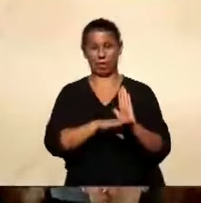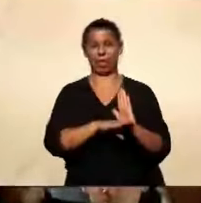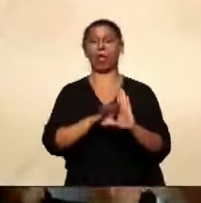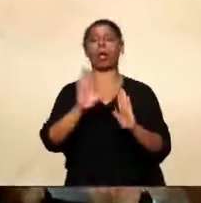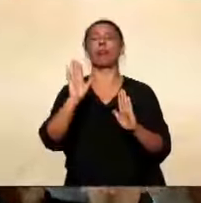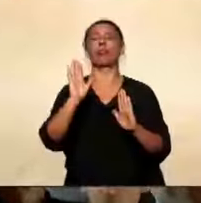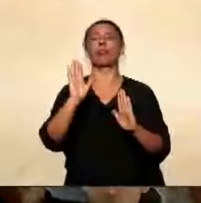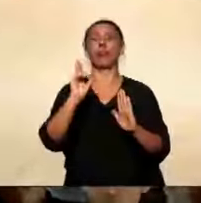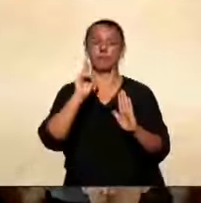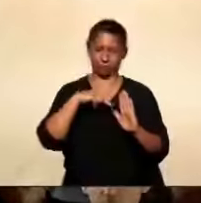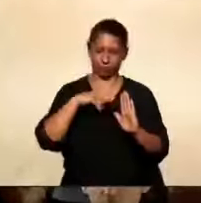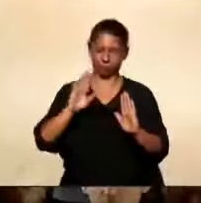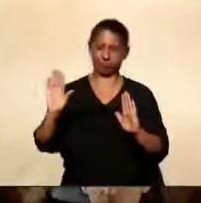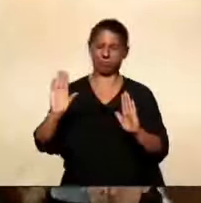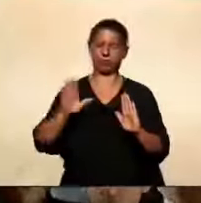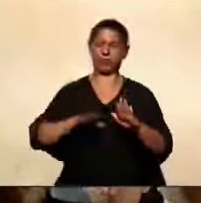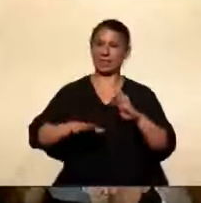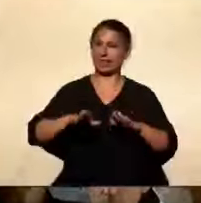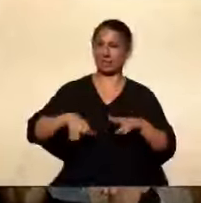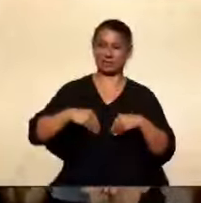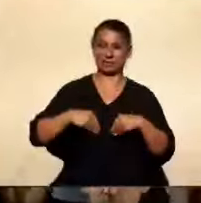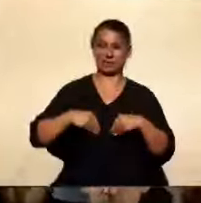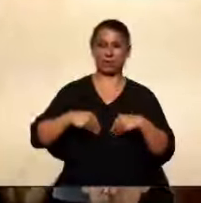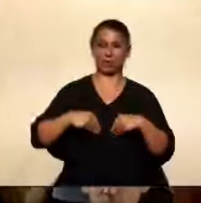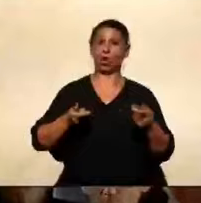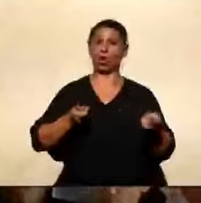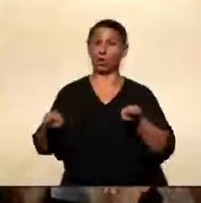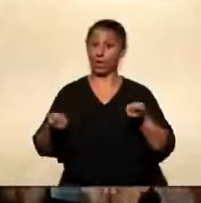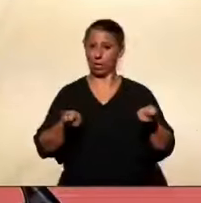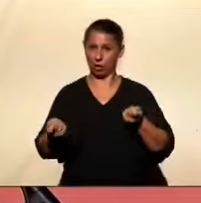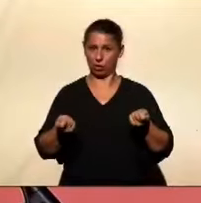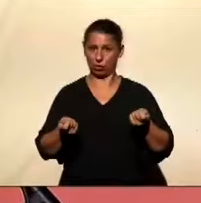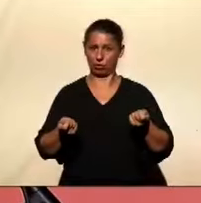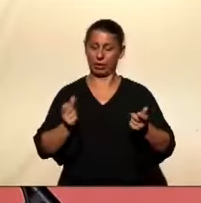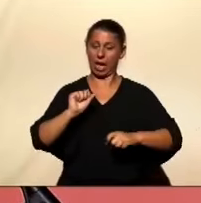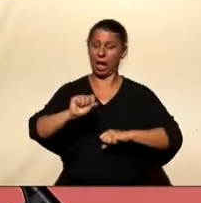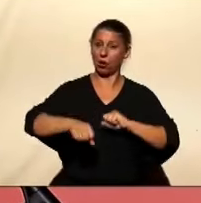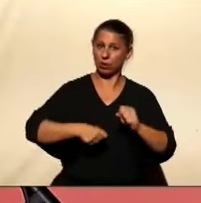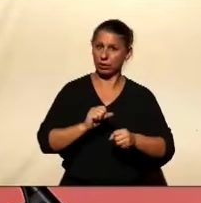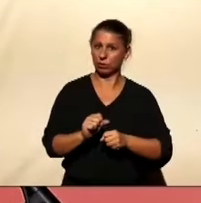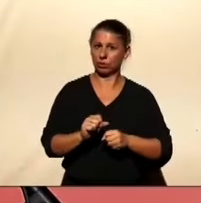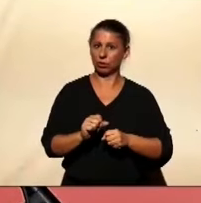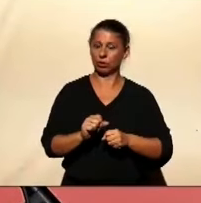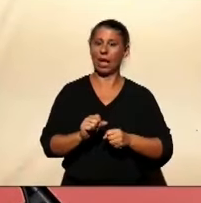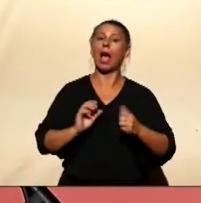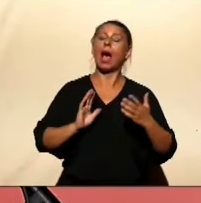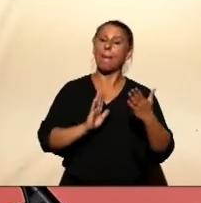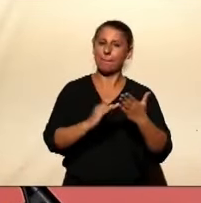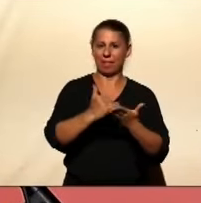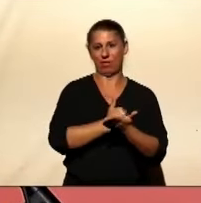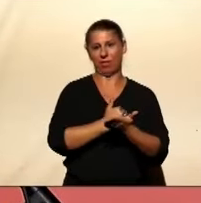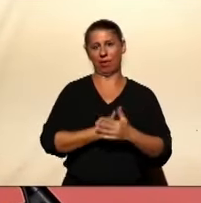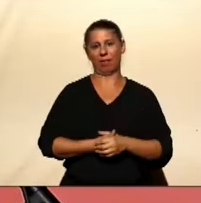βάζουν κάτω, δεν συμβιβάζονται, οργανώνονται, αγωνίζονται απέναντι στην